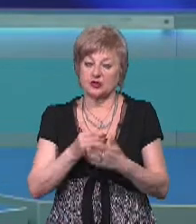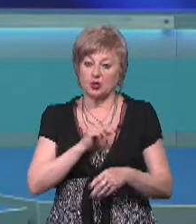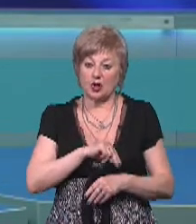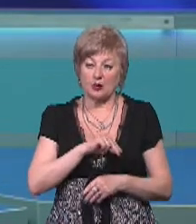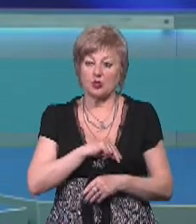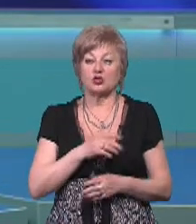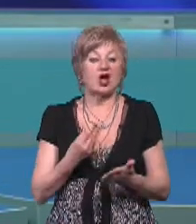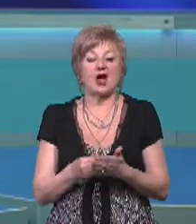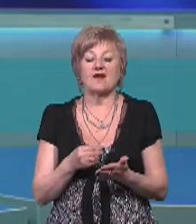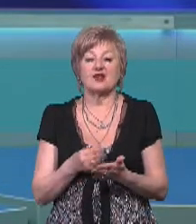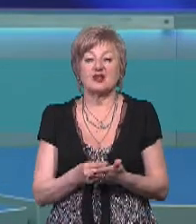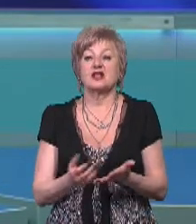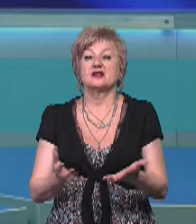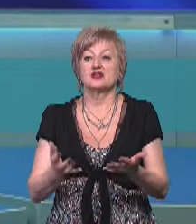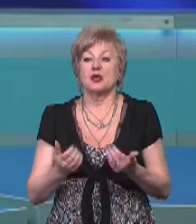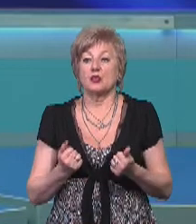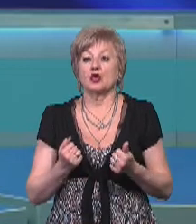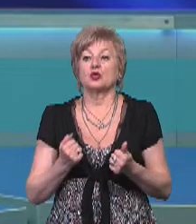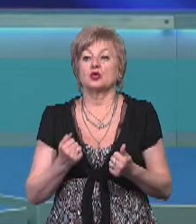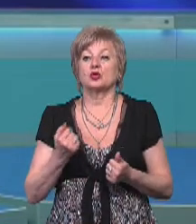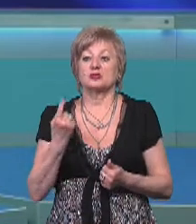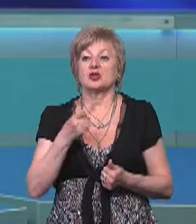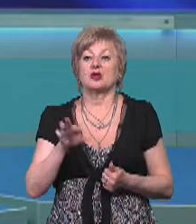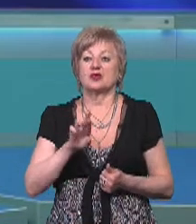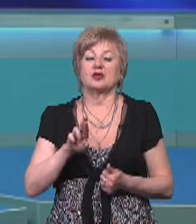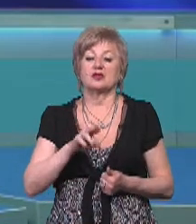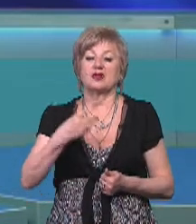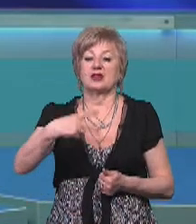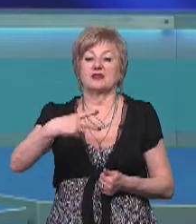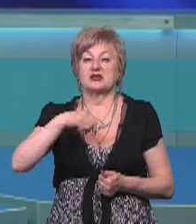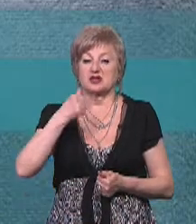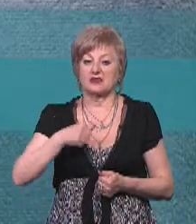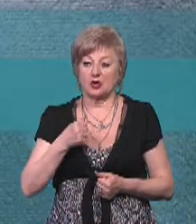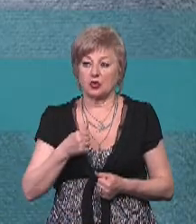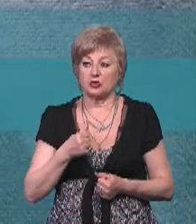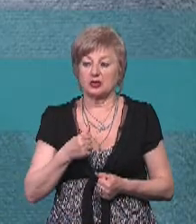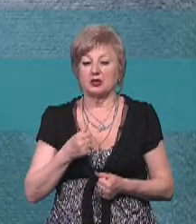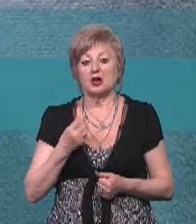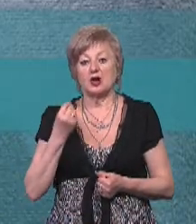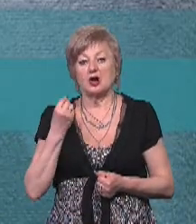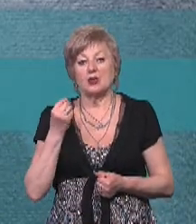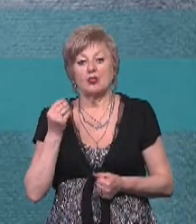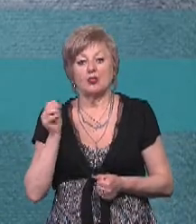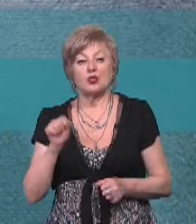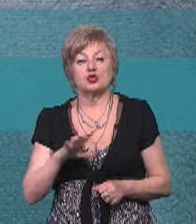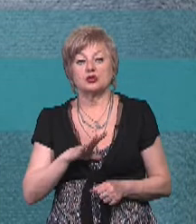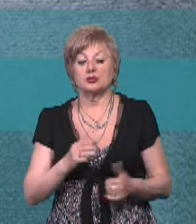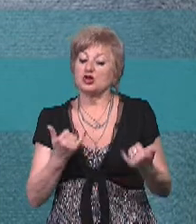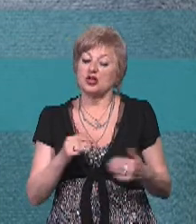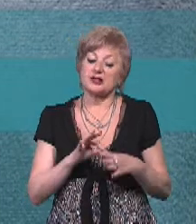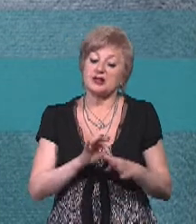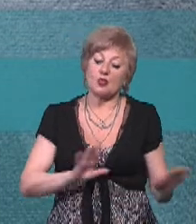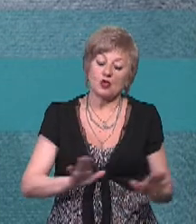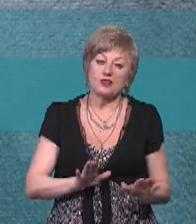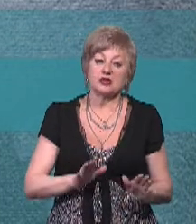а фінанси вони вже отримують саме з 1 січня 2020 року. А можливо, краще було б тоді не проводити зараз вибори,